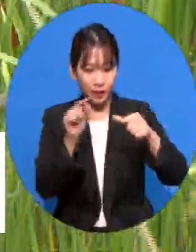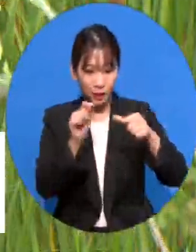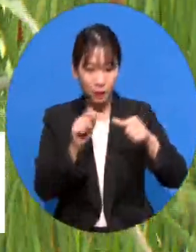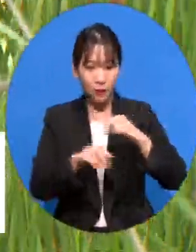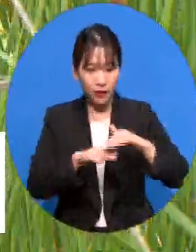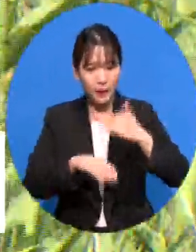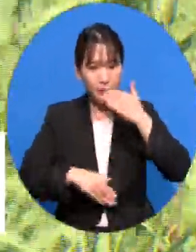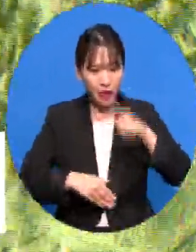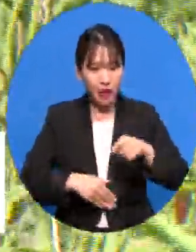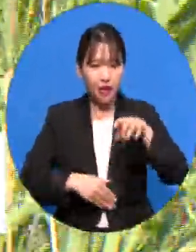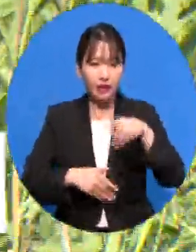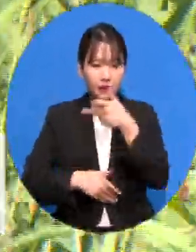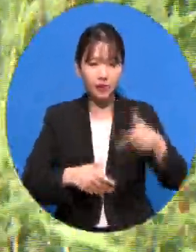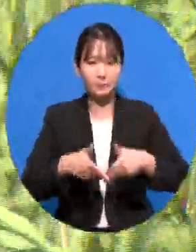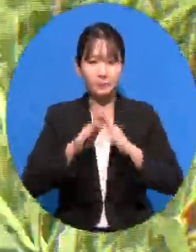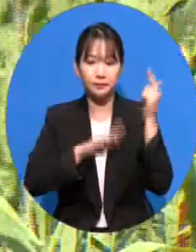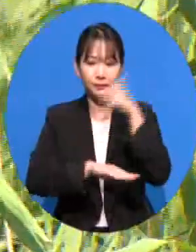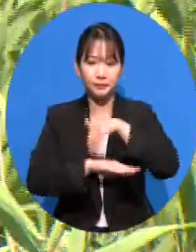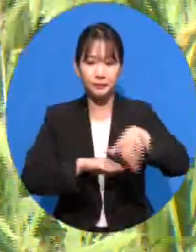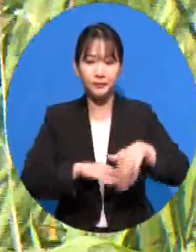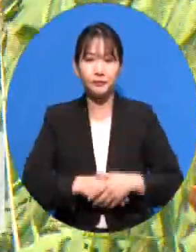소화할 수 있는 규모로 건설될 예정입니다.